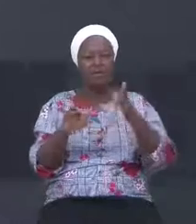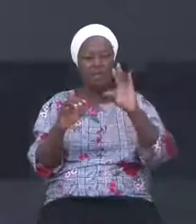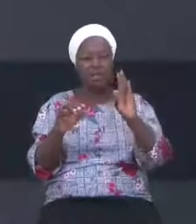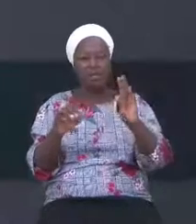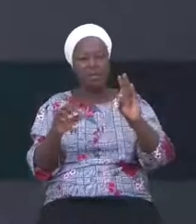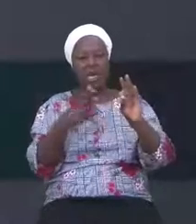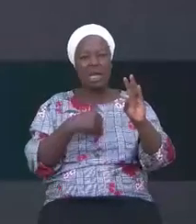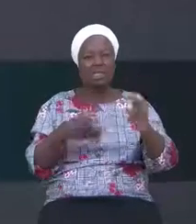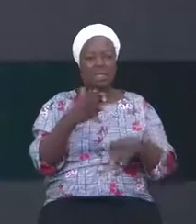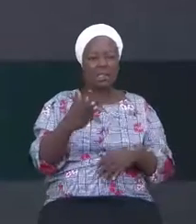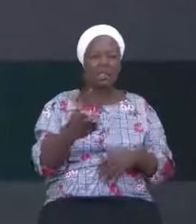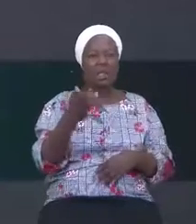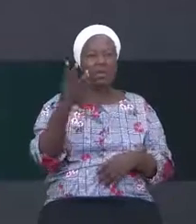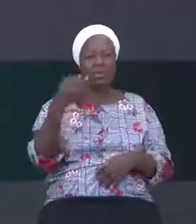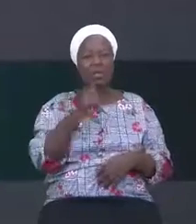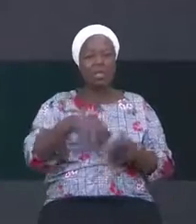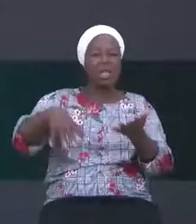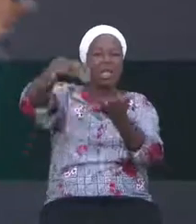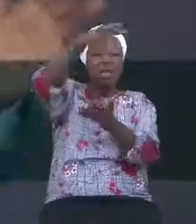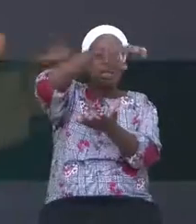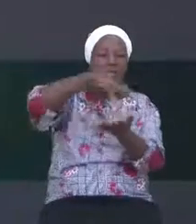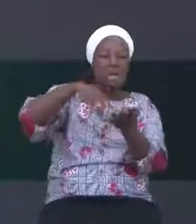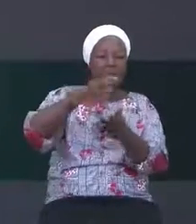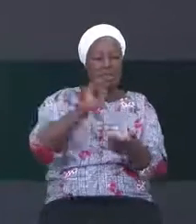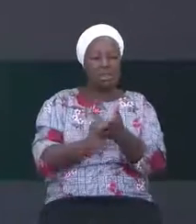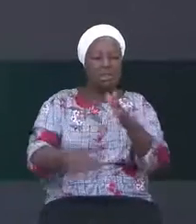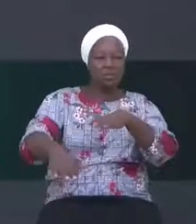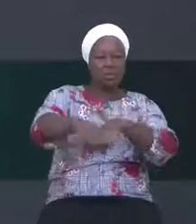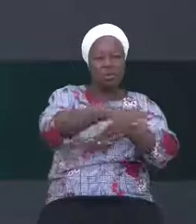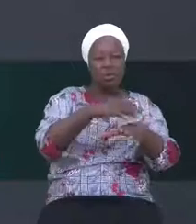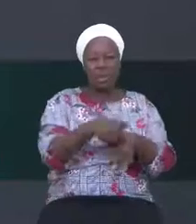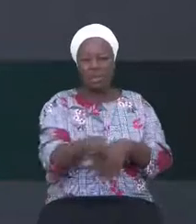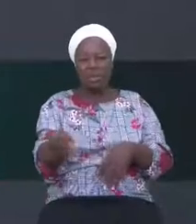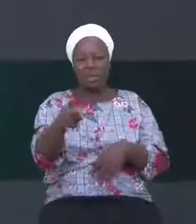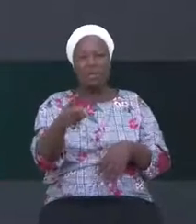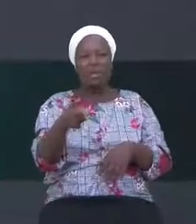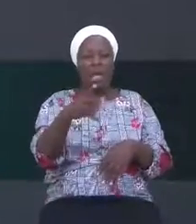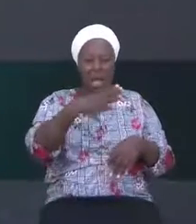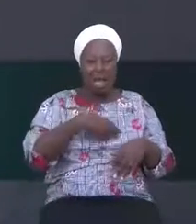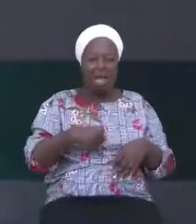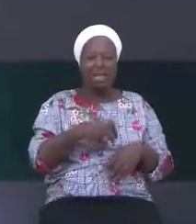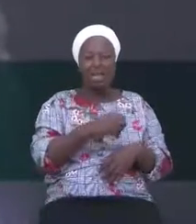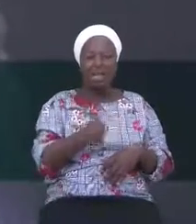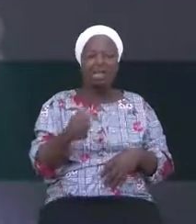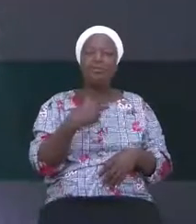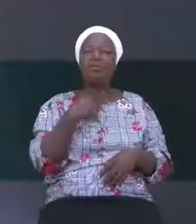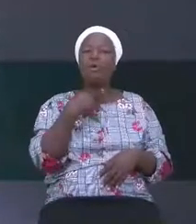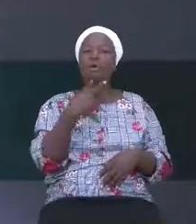Verset 7. Une nuée vint les couvrir et de la nuée sortit une